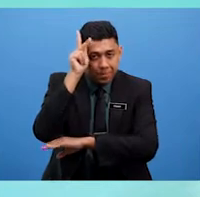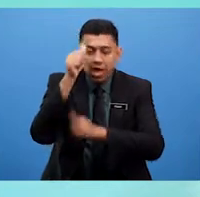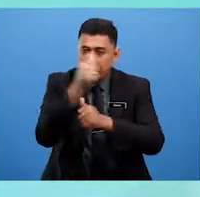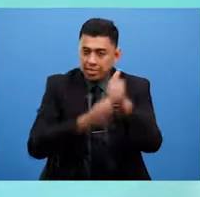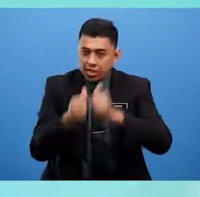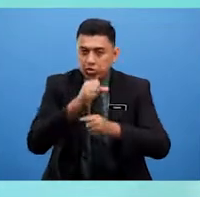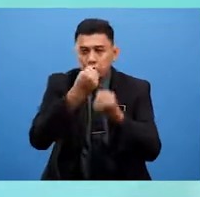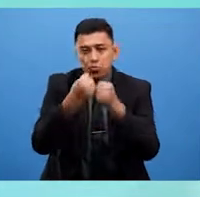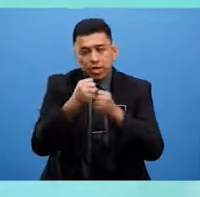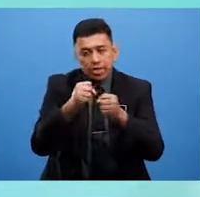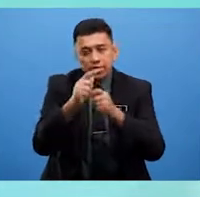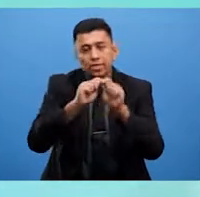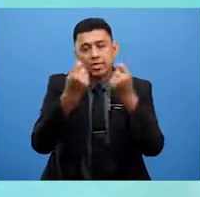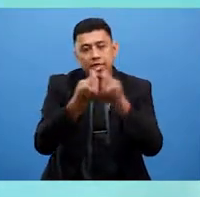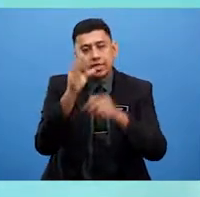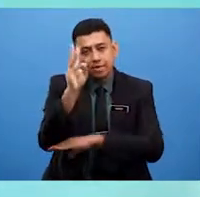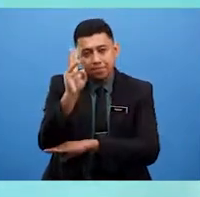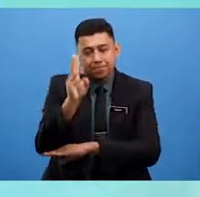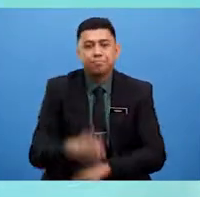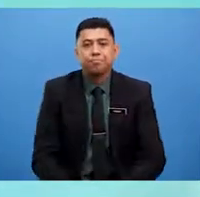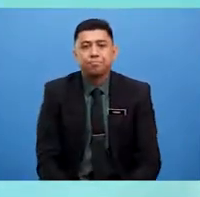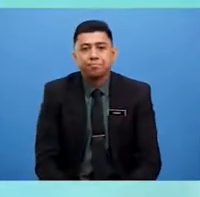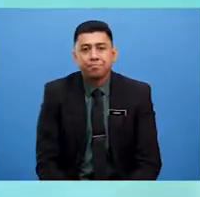Sukan Tingkatan 6, Semester 3.